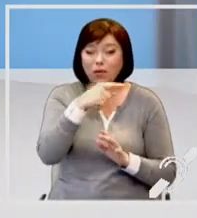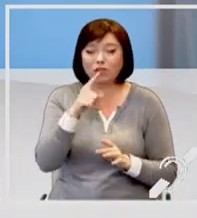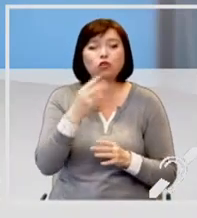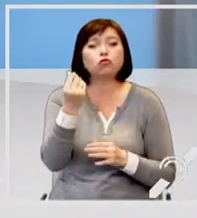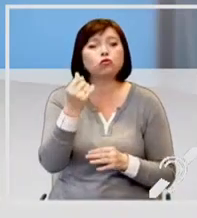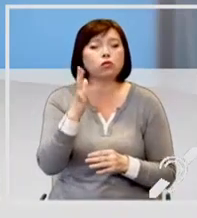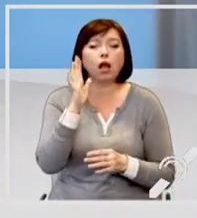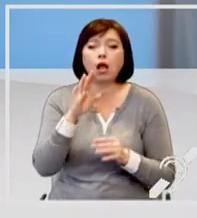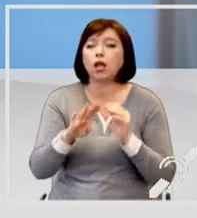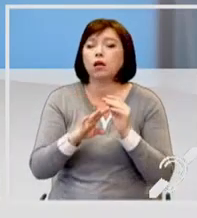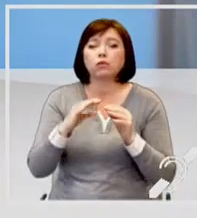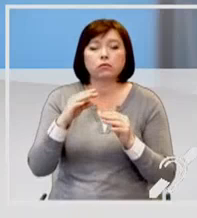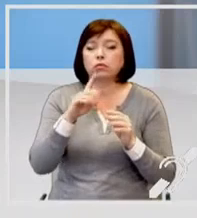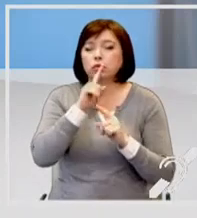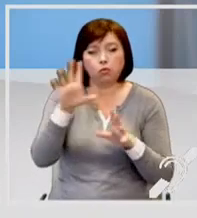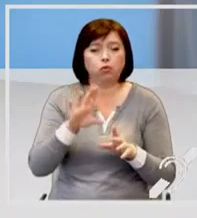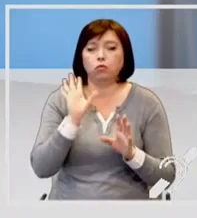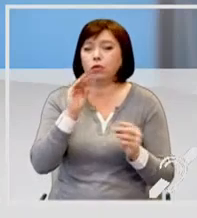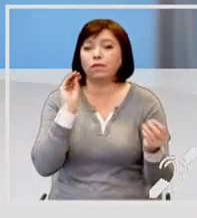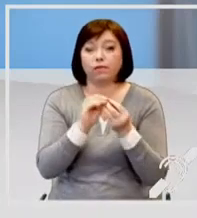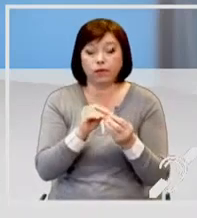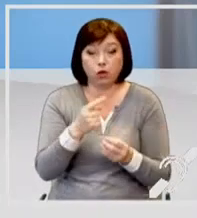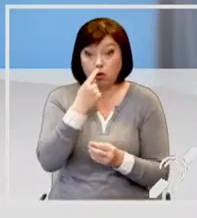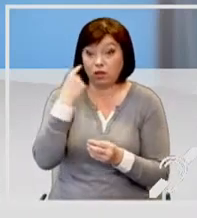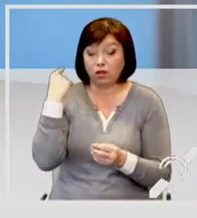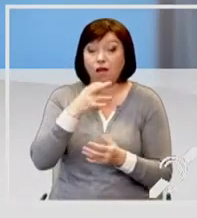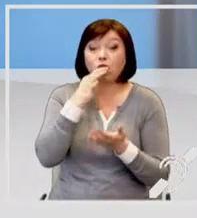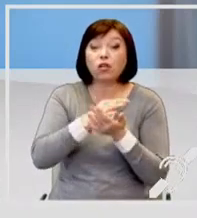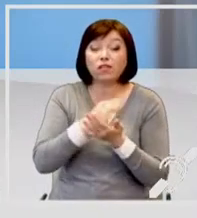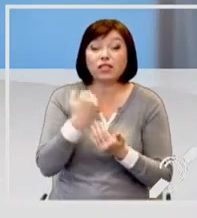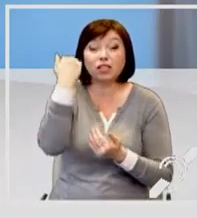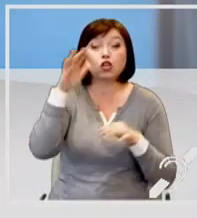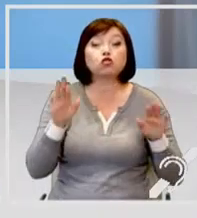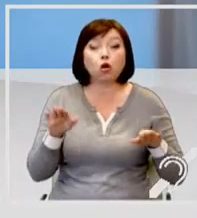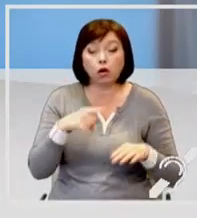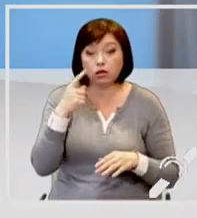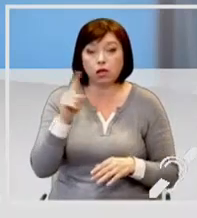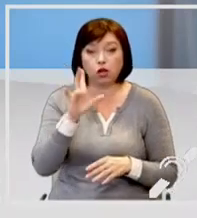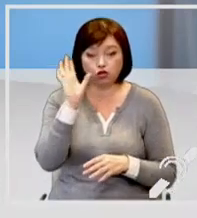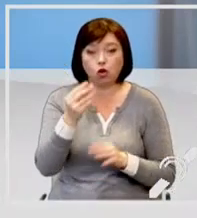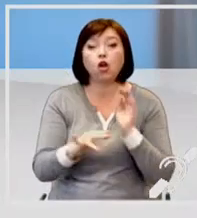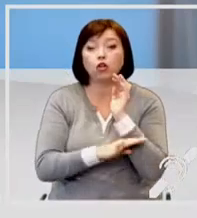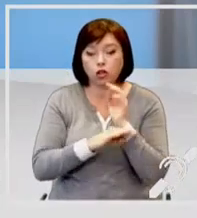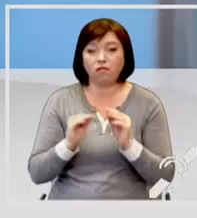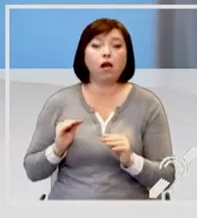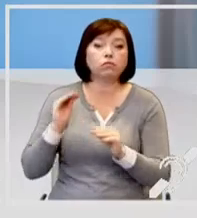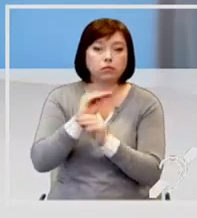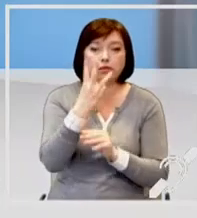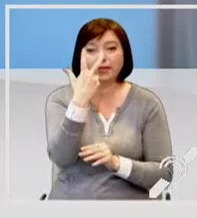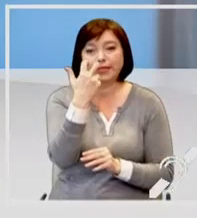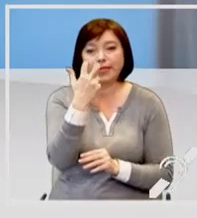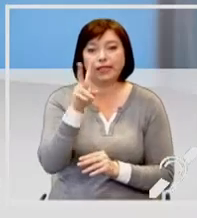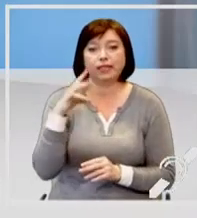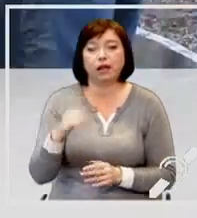că prețul unui metru stern nu se va schimba zilele trecute, responsabilii de la Soroca au precizat că acesta s-a scumpit cu 300 de